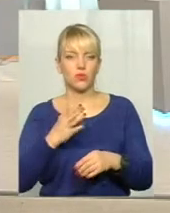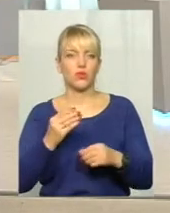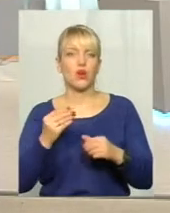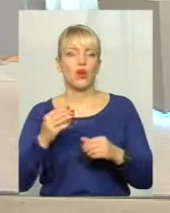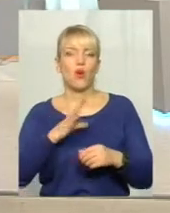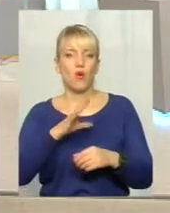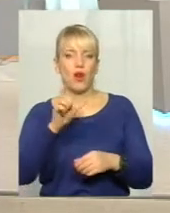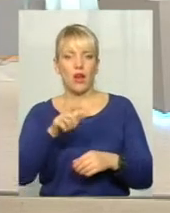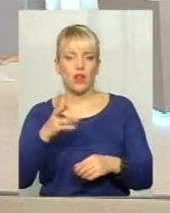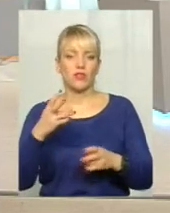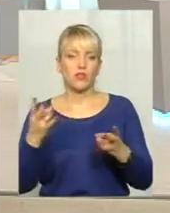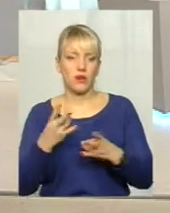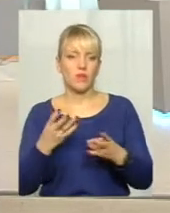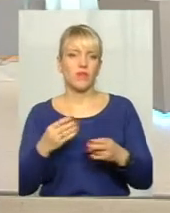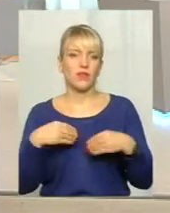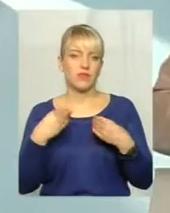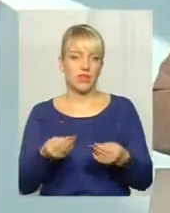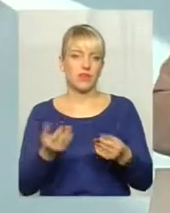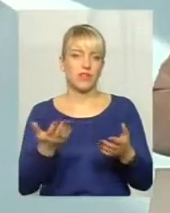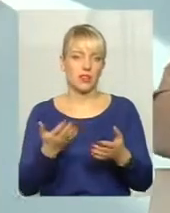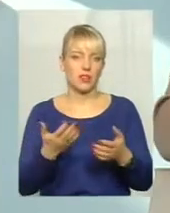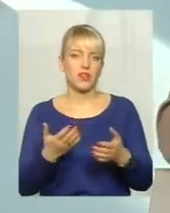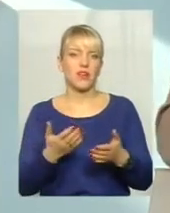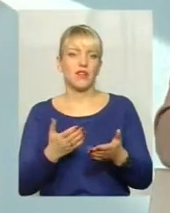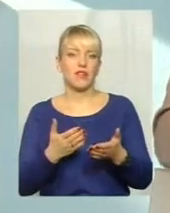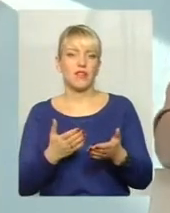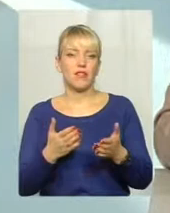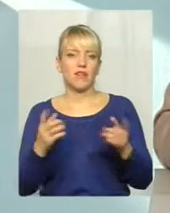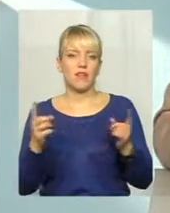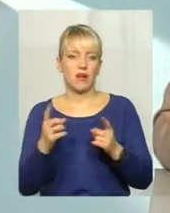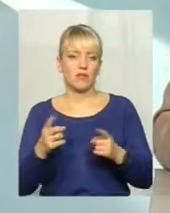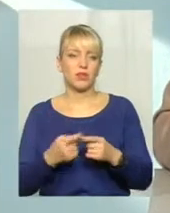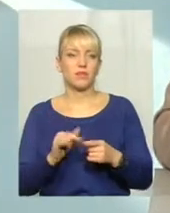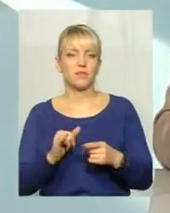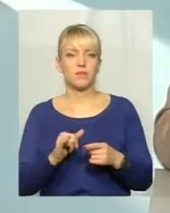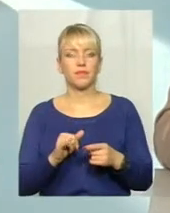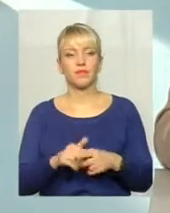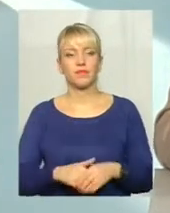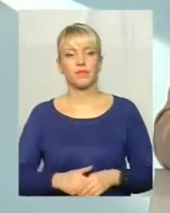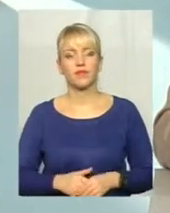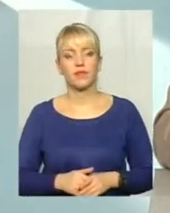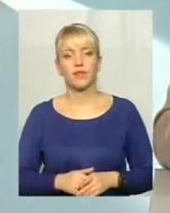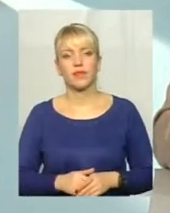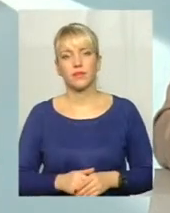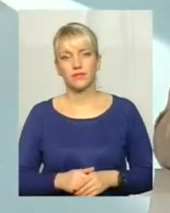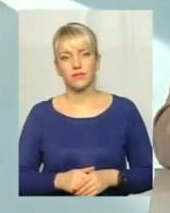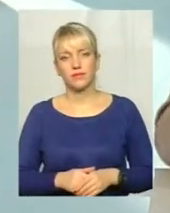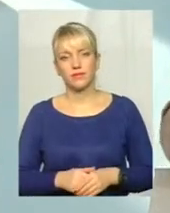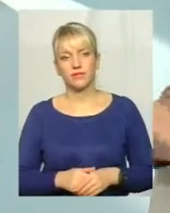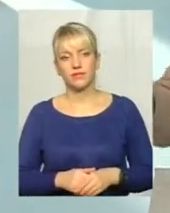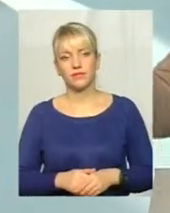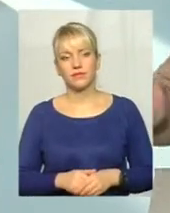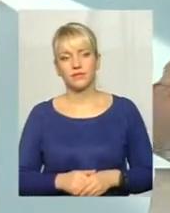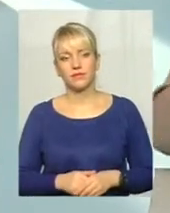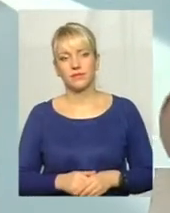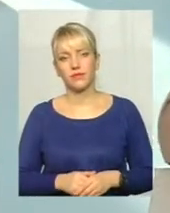якось ну, в певні рамки поставити, коли що всім. До речі, прибалки ті самі олігархи, але вони в певних так, в рамках стоять. І це потрібно давати